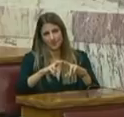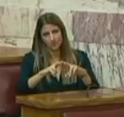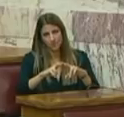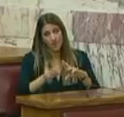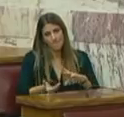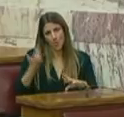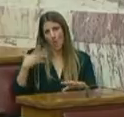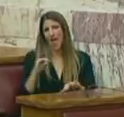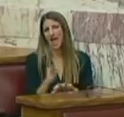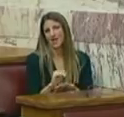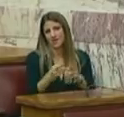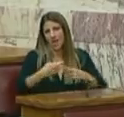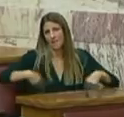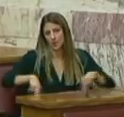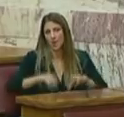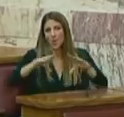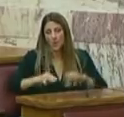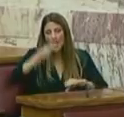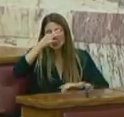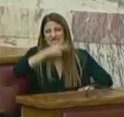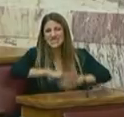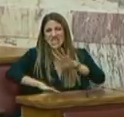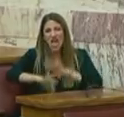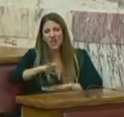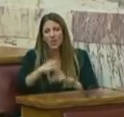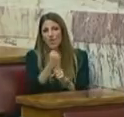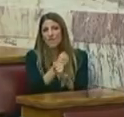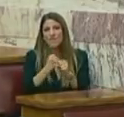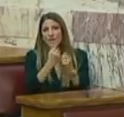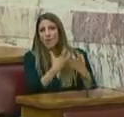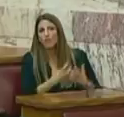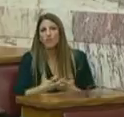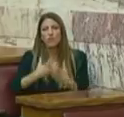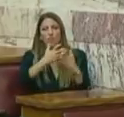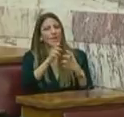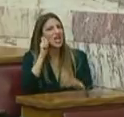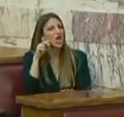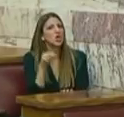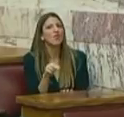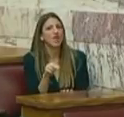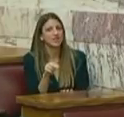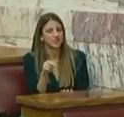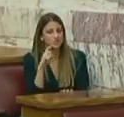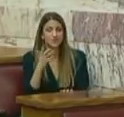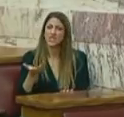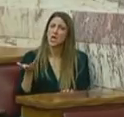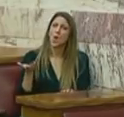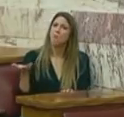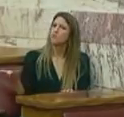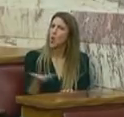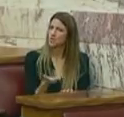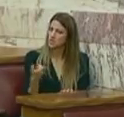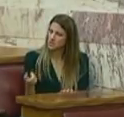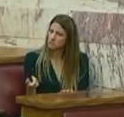Προανακριτικής Επιτροπής, για το σκάνδαλο Νοβάρτης. Και στην πρόταση αυτή τοποθετήθηκαν